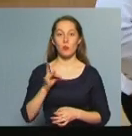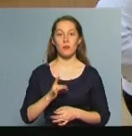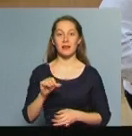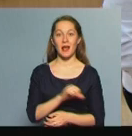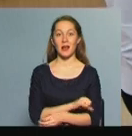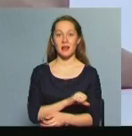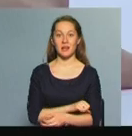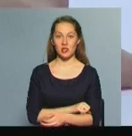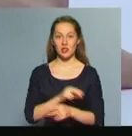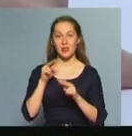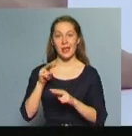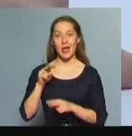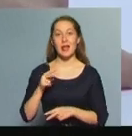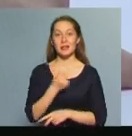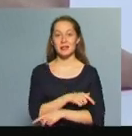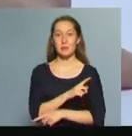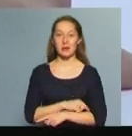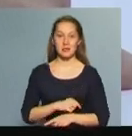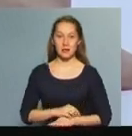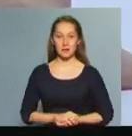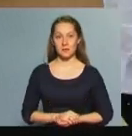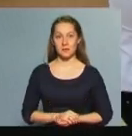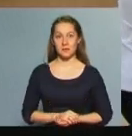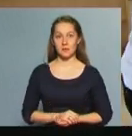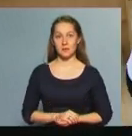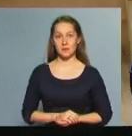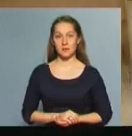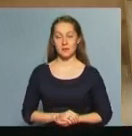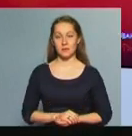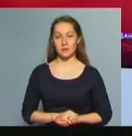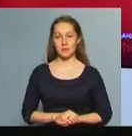наркологического диспансера. Елена Обуховская, Андрей Бусыгин. Новости.